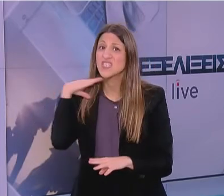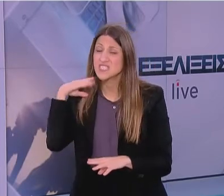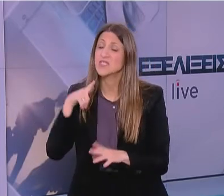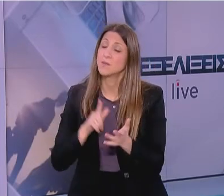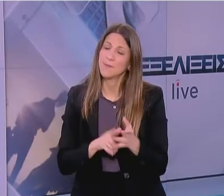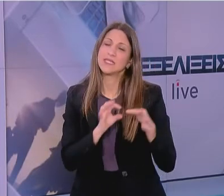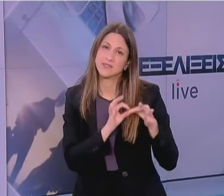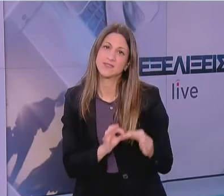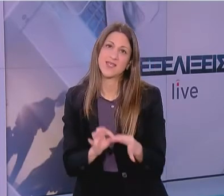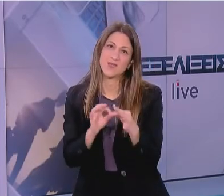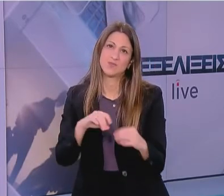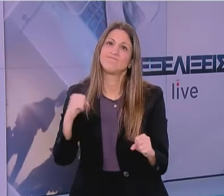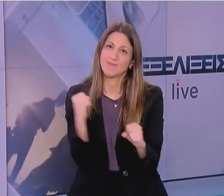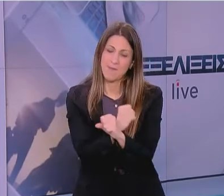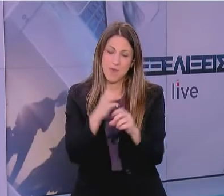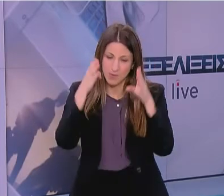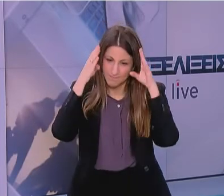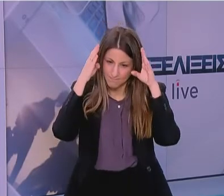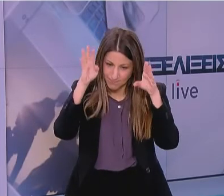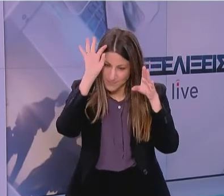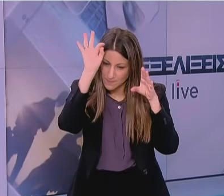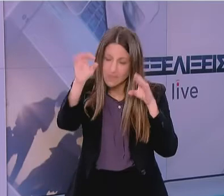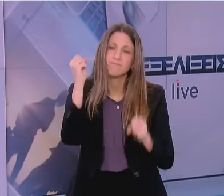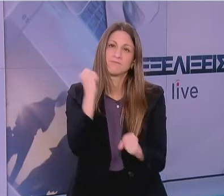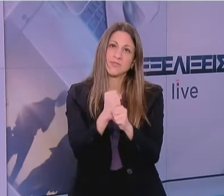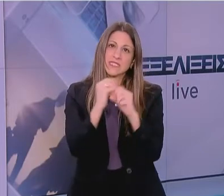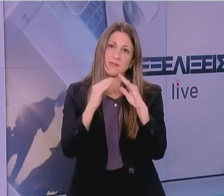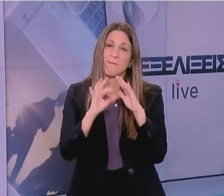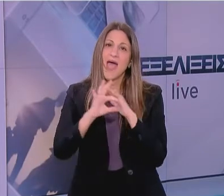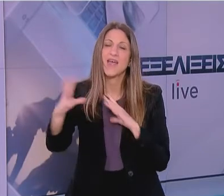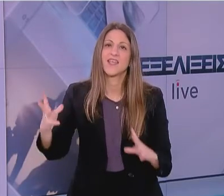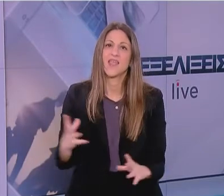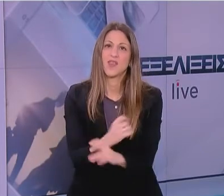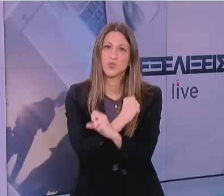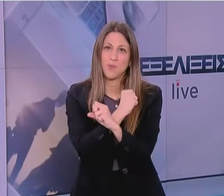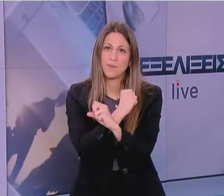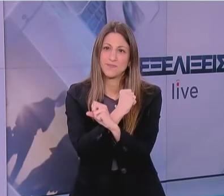Γι' αυτό και επιμένουμε, μένουμε σπίτι μέχρι την τελική νίκη. Σας ευχαριστώ.